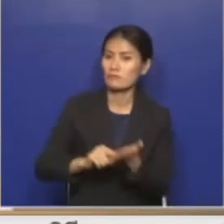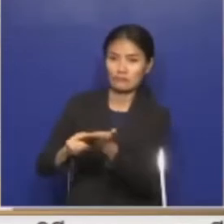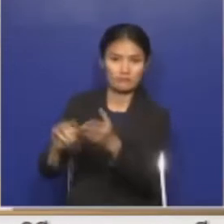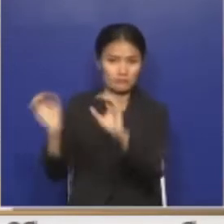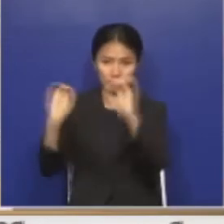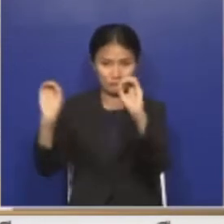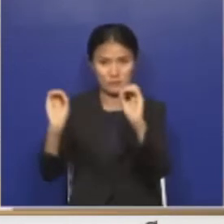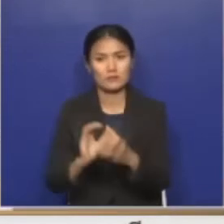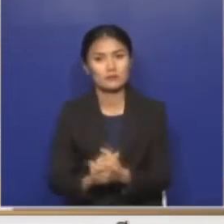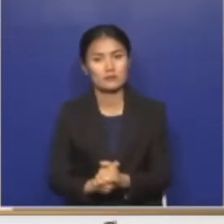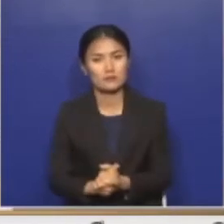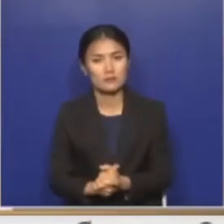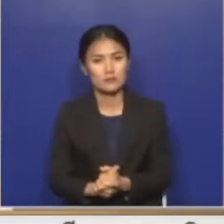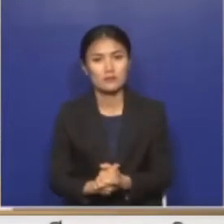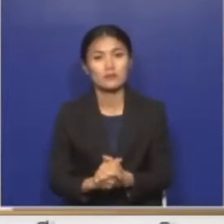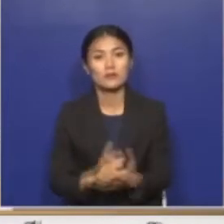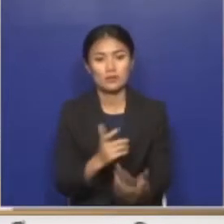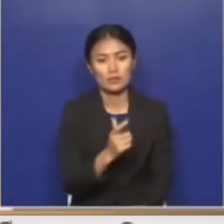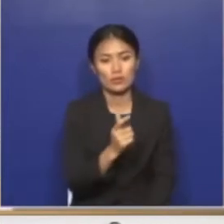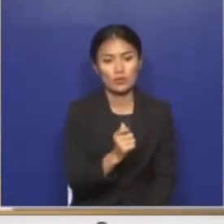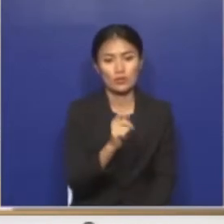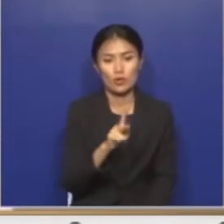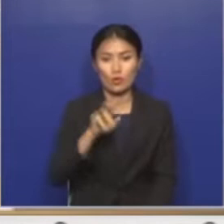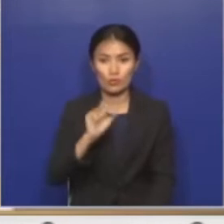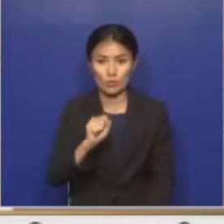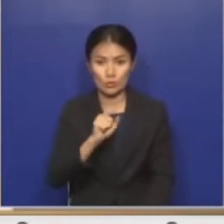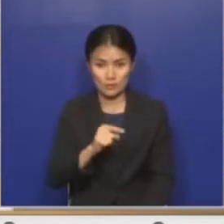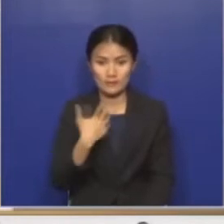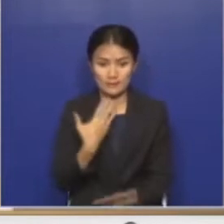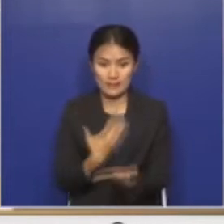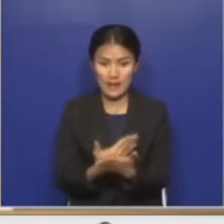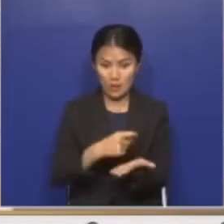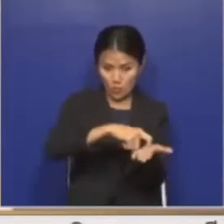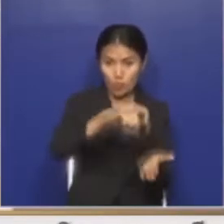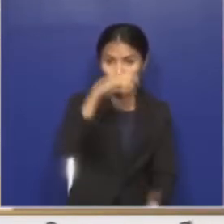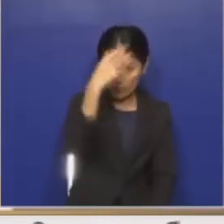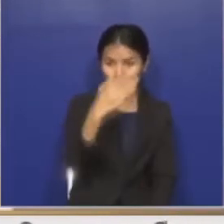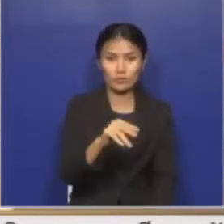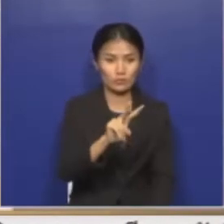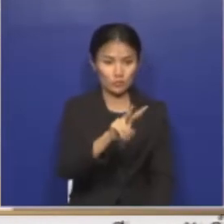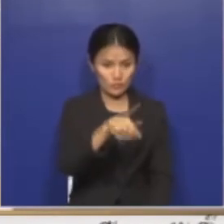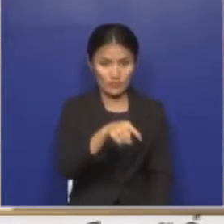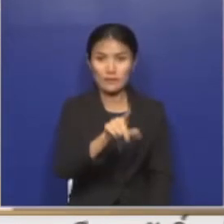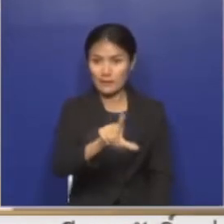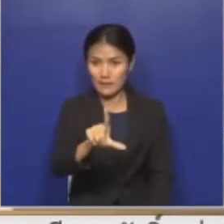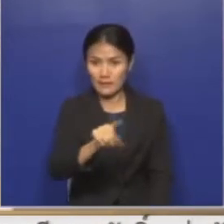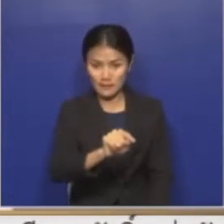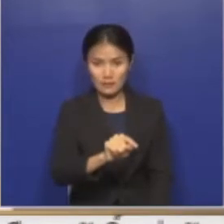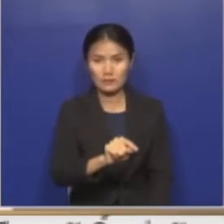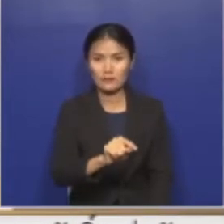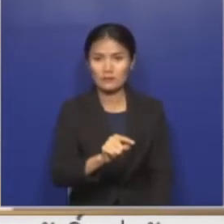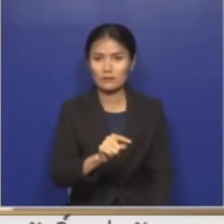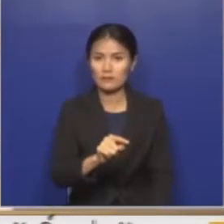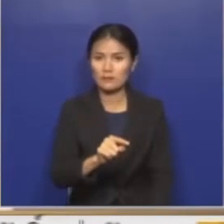ให้และปวสเนี่ยต้องจ่ายเงินมัดจำไปแล้วเนี่ยสองพันล้านซึ่งเงินจมตัวนี้เนี่ยมันมาก